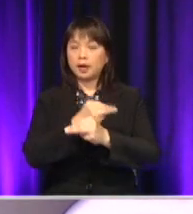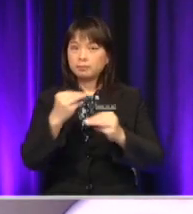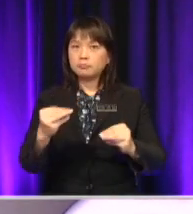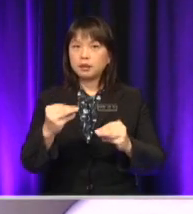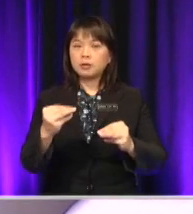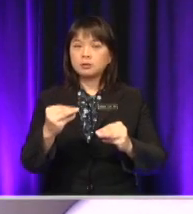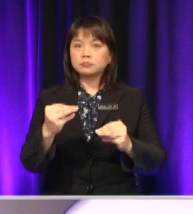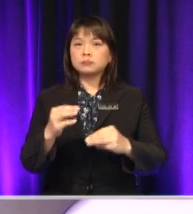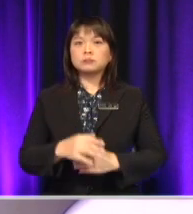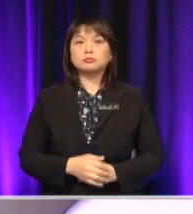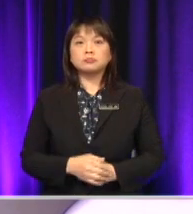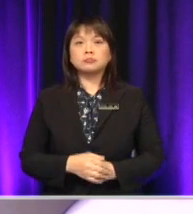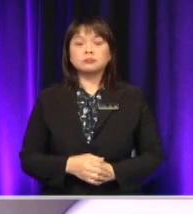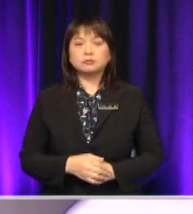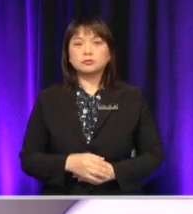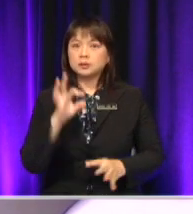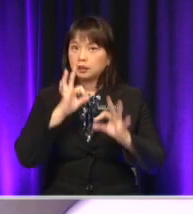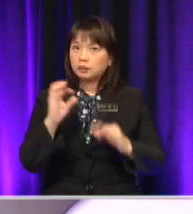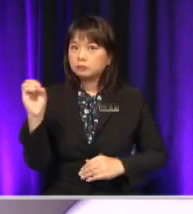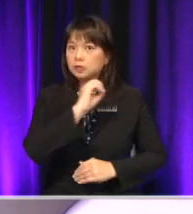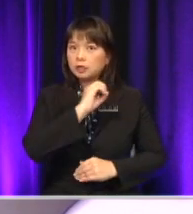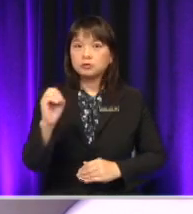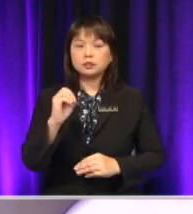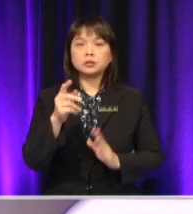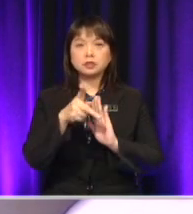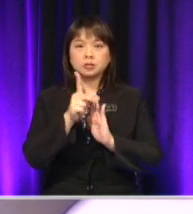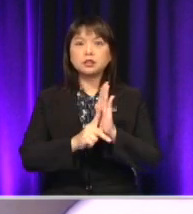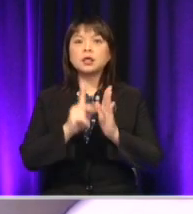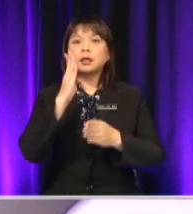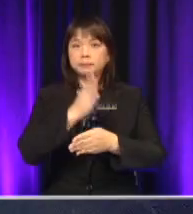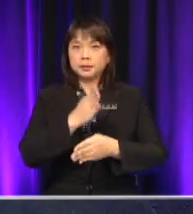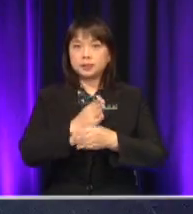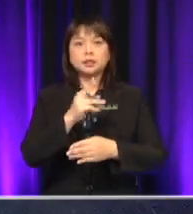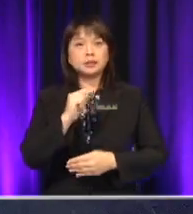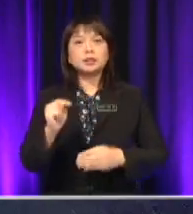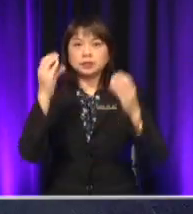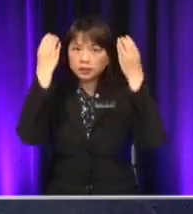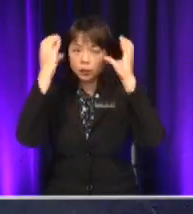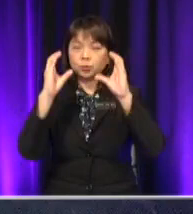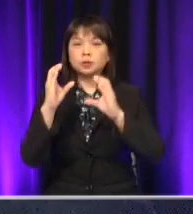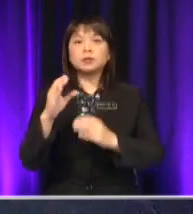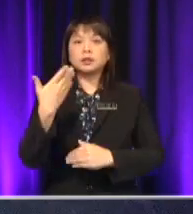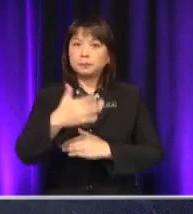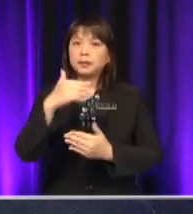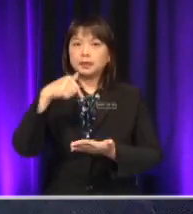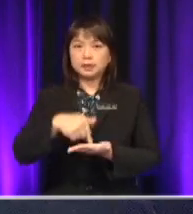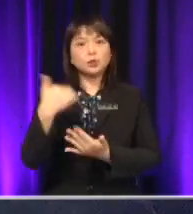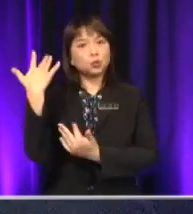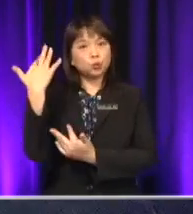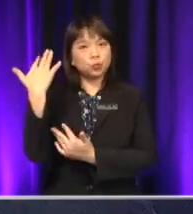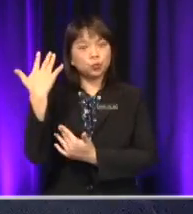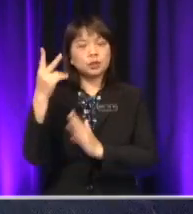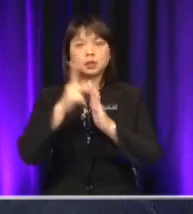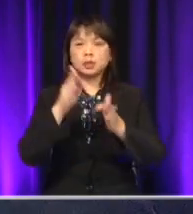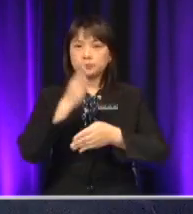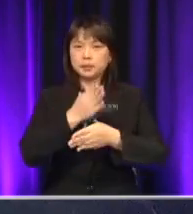itu yang saya lakukan tadi. Ya, itu yang Hanif lakukan kan. Jadi selepas ini, tunggu dulu kebenaran guru. Baiklah, ingat tu, kita